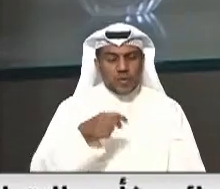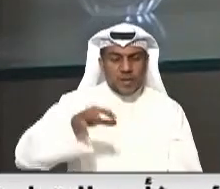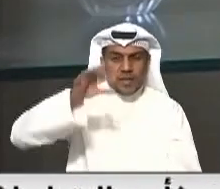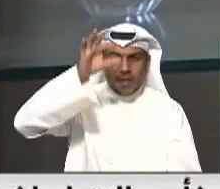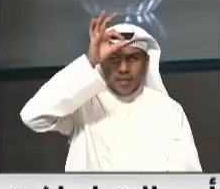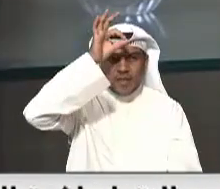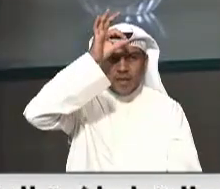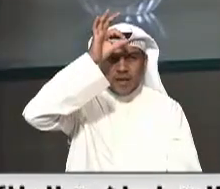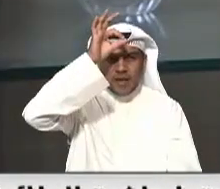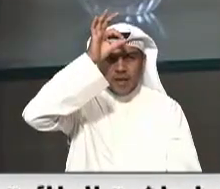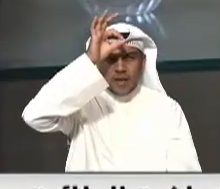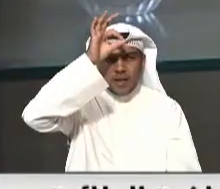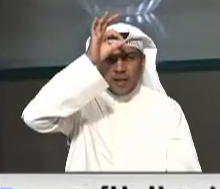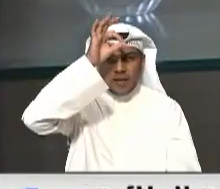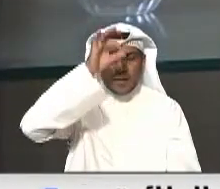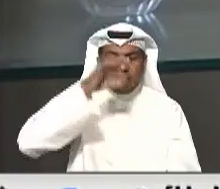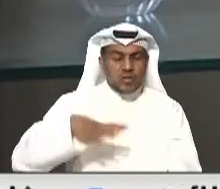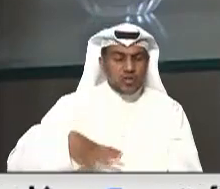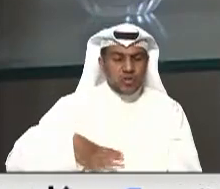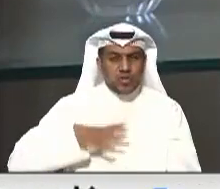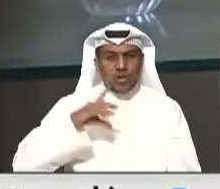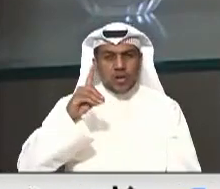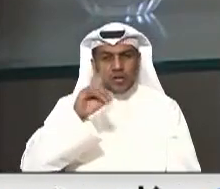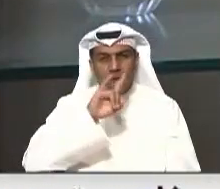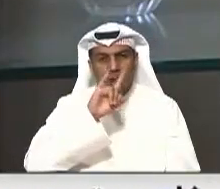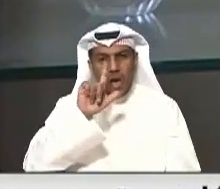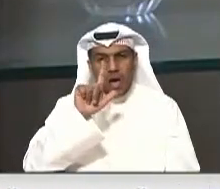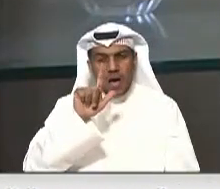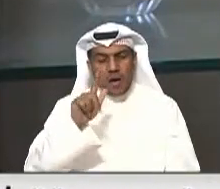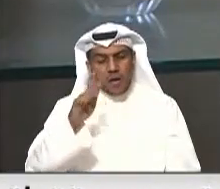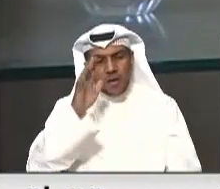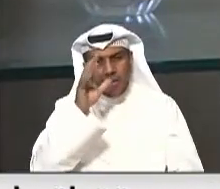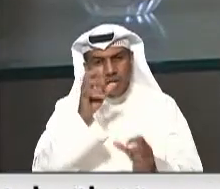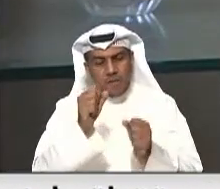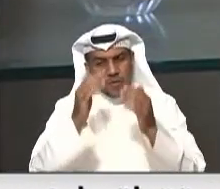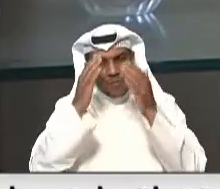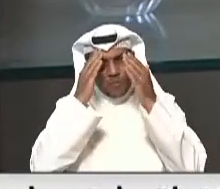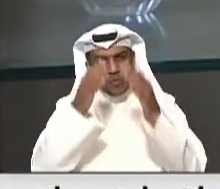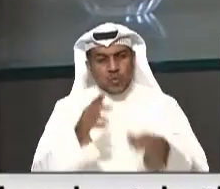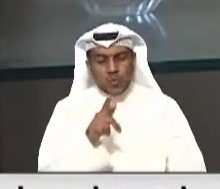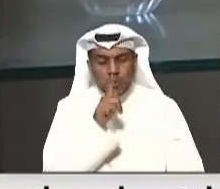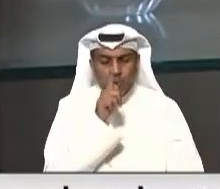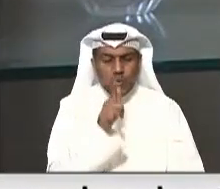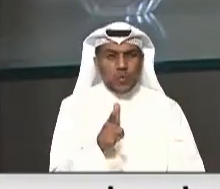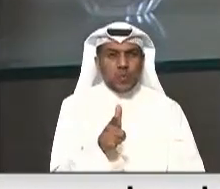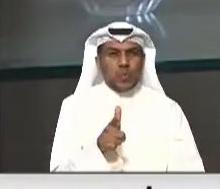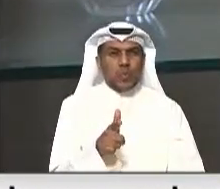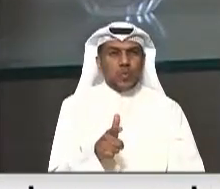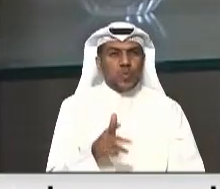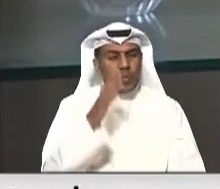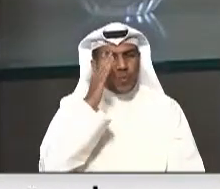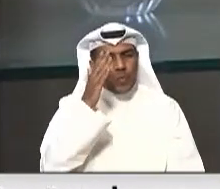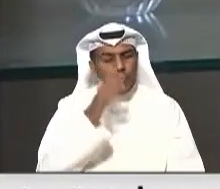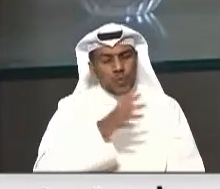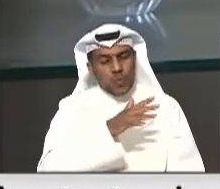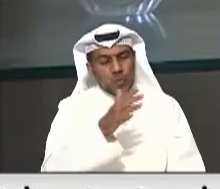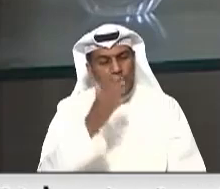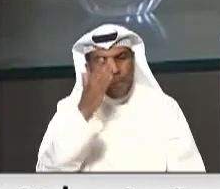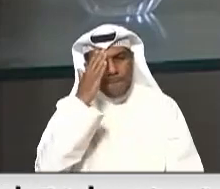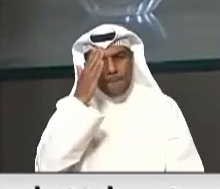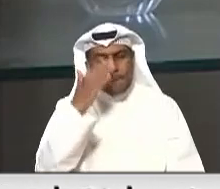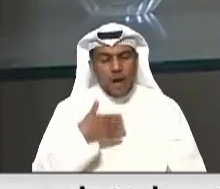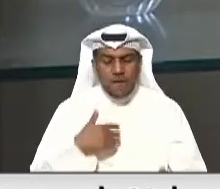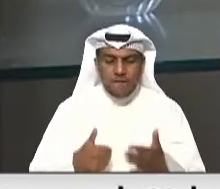الداخلية وزير الدفاع الشيخ طلال خالد الأحمد حفظه الله، أن أتقدم بالإنجاز والتكريم الذي